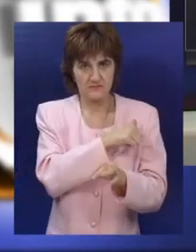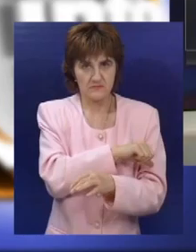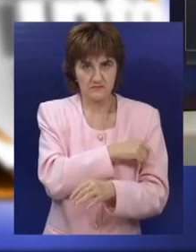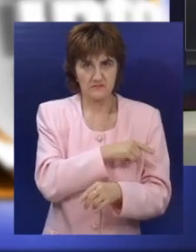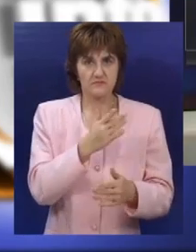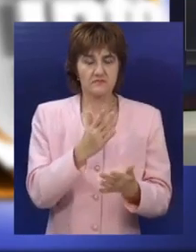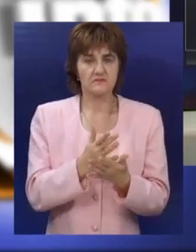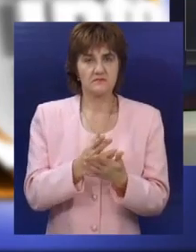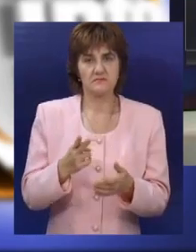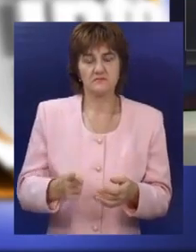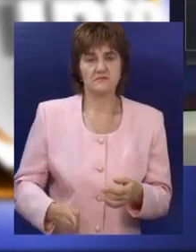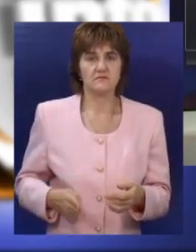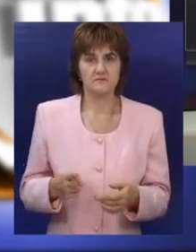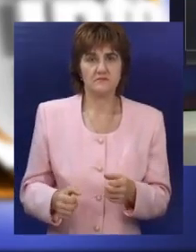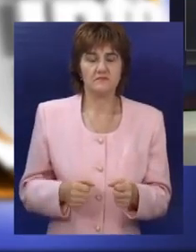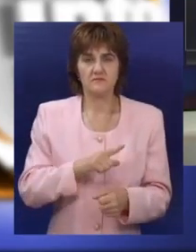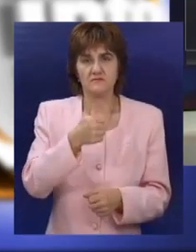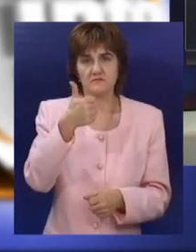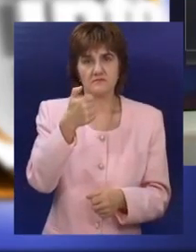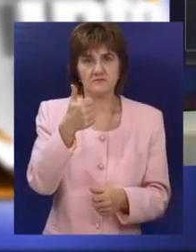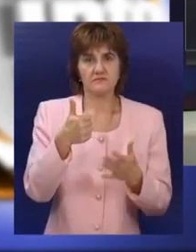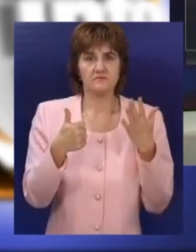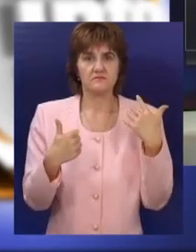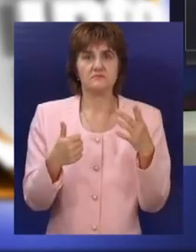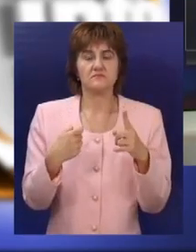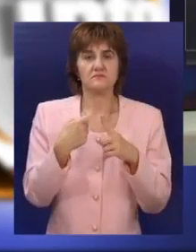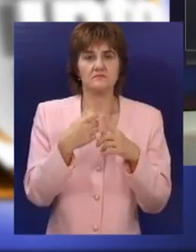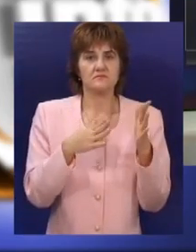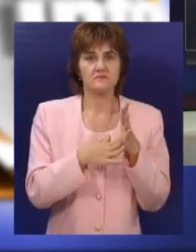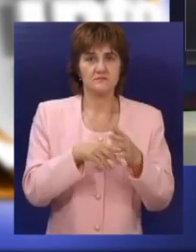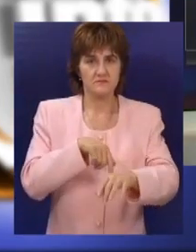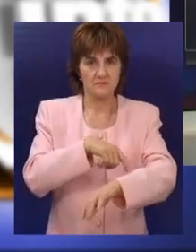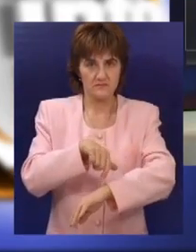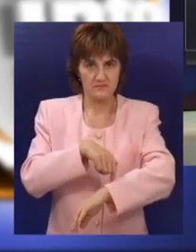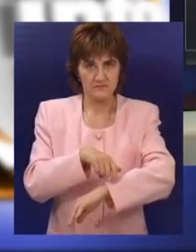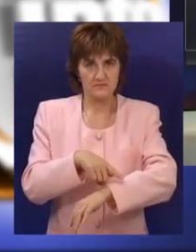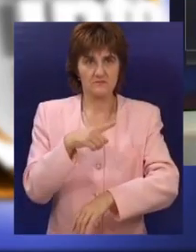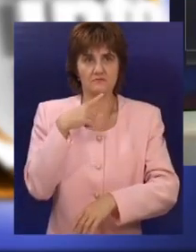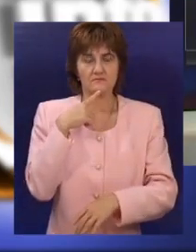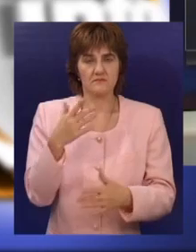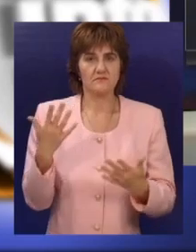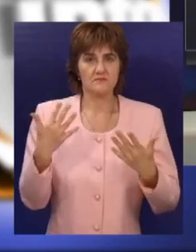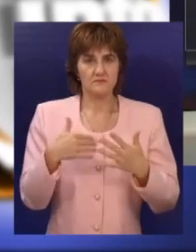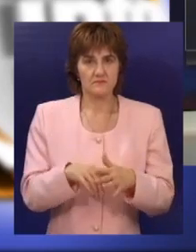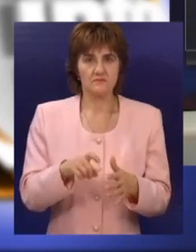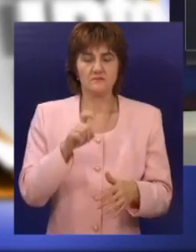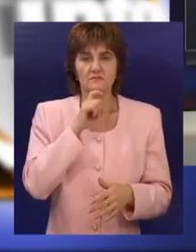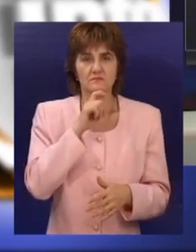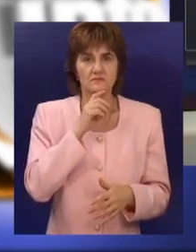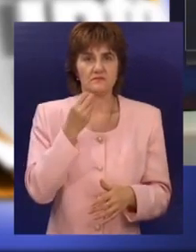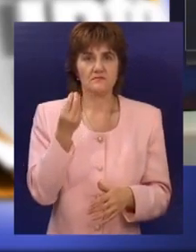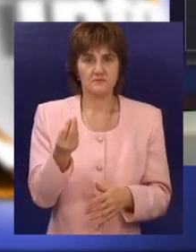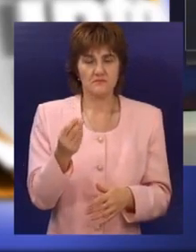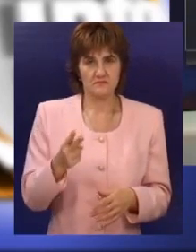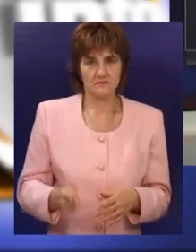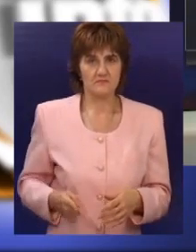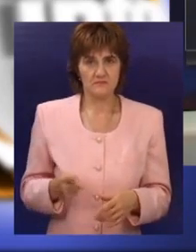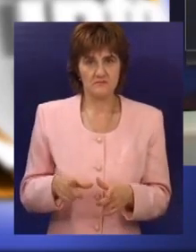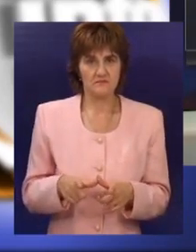ovoj relaciji, će vozovi moći da idu brzinom do 160 km na čas, izjavili su predstavnici mađarskih i